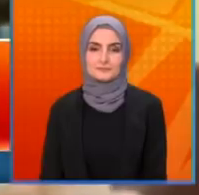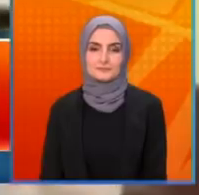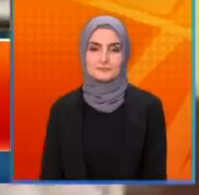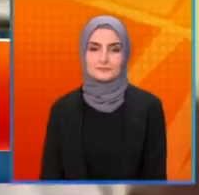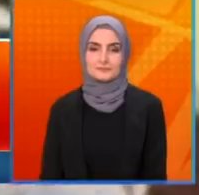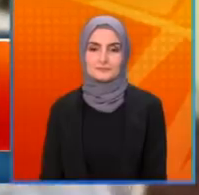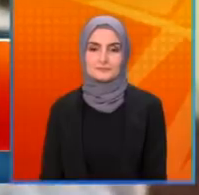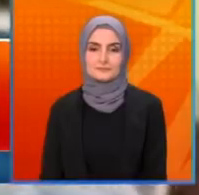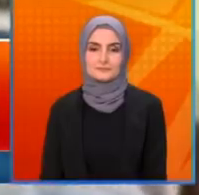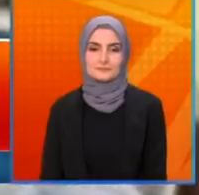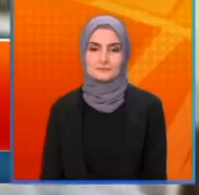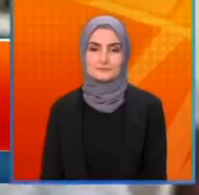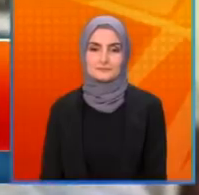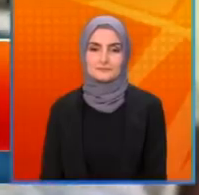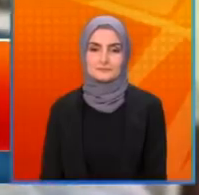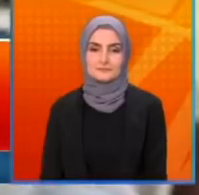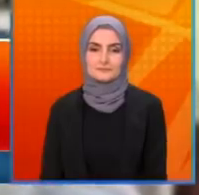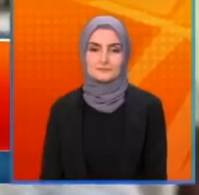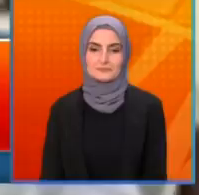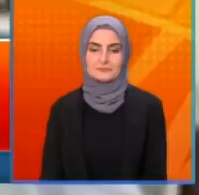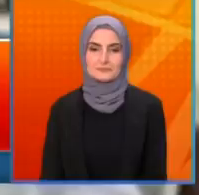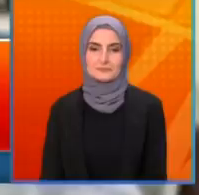La ilahe illallah, Muhammedur Resulullah.